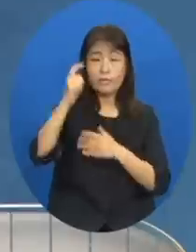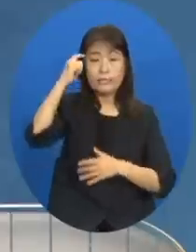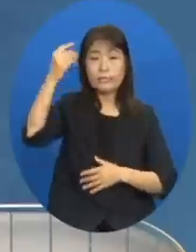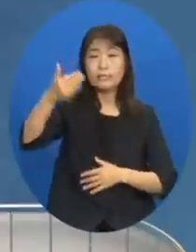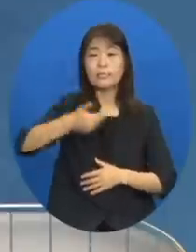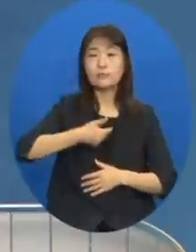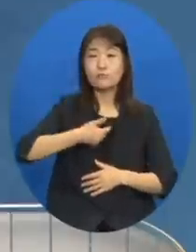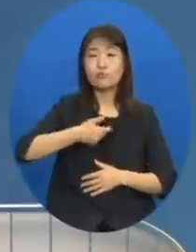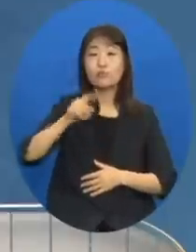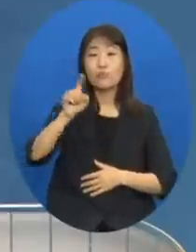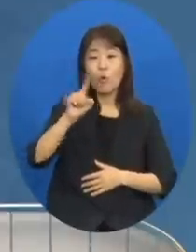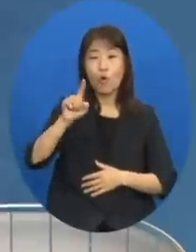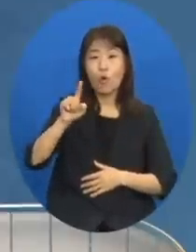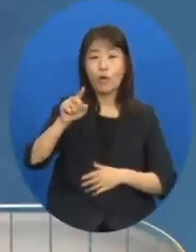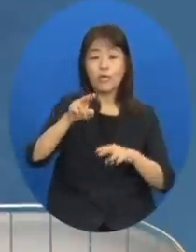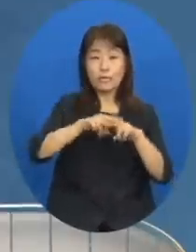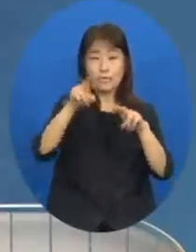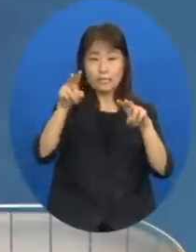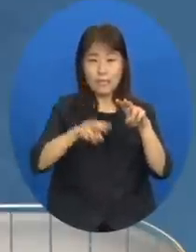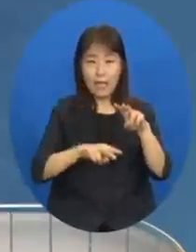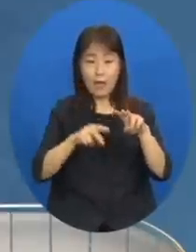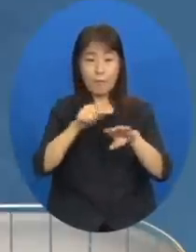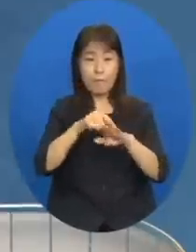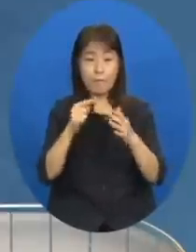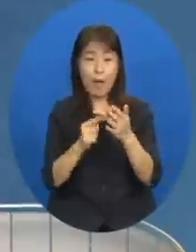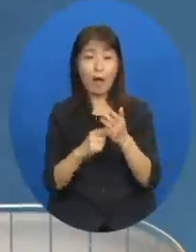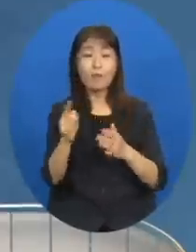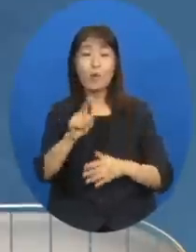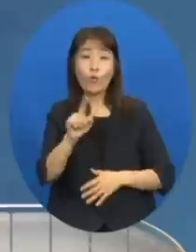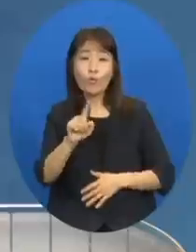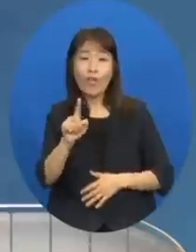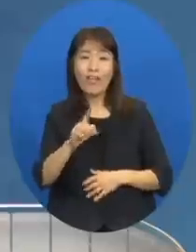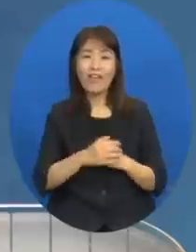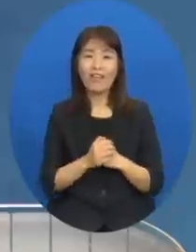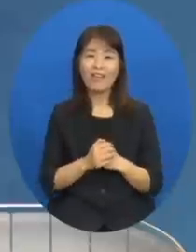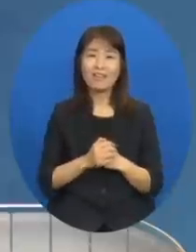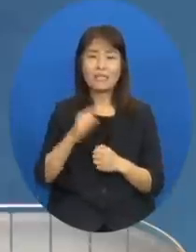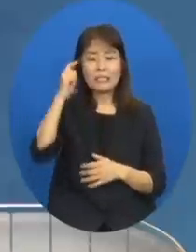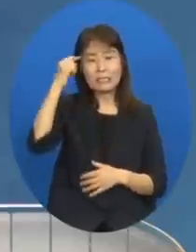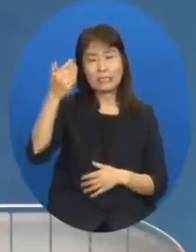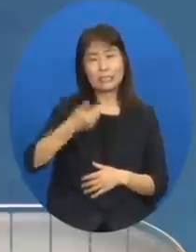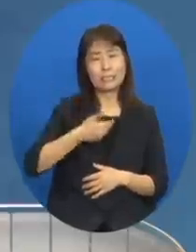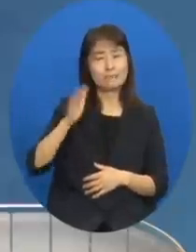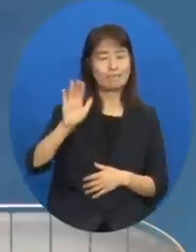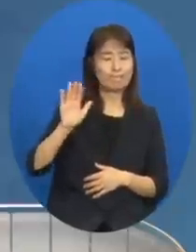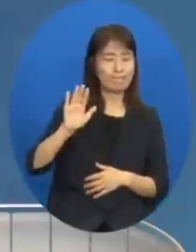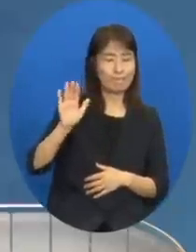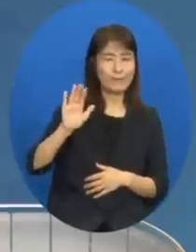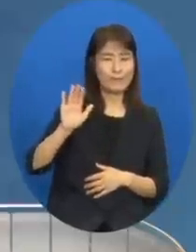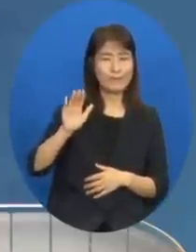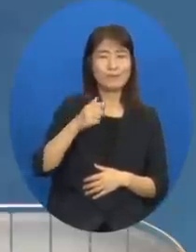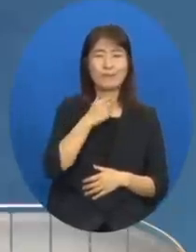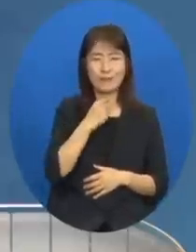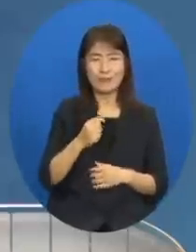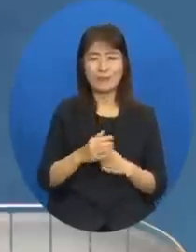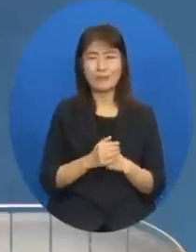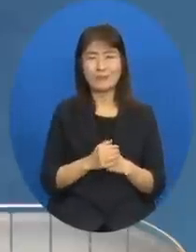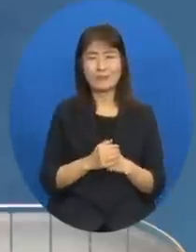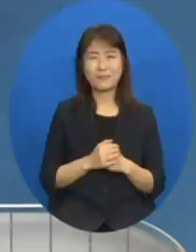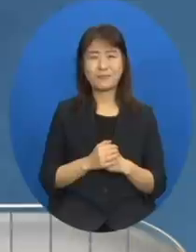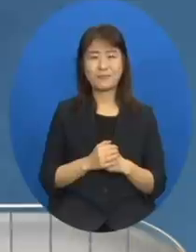질문이 은퇴한 심정이 어떠냐는 거예요 이젠 제발 질문을 안 해주셨으면 좋겠어요